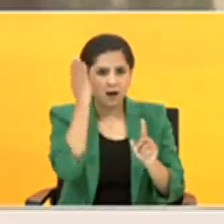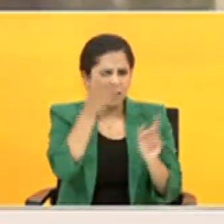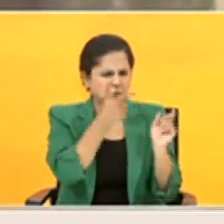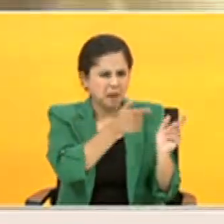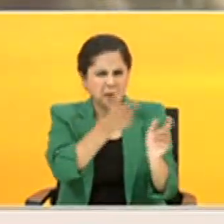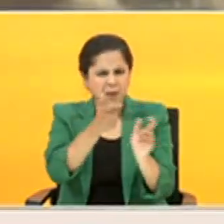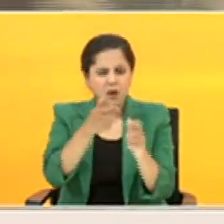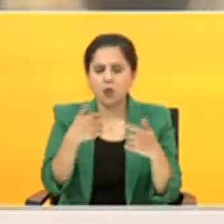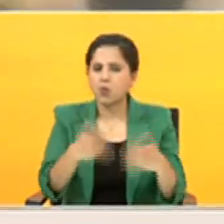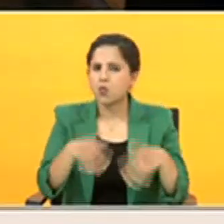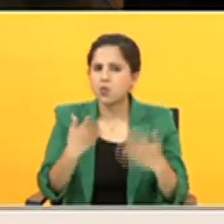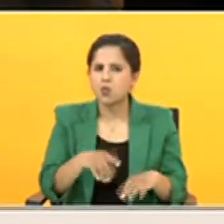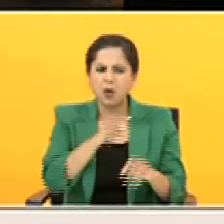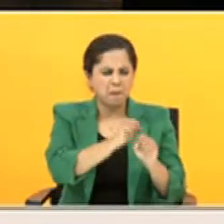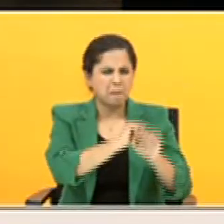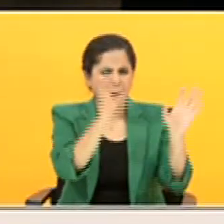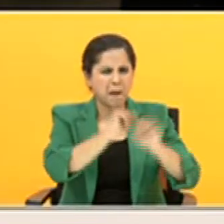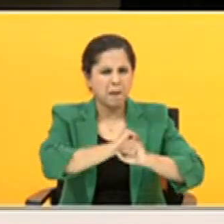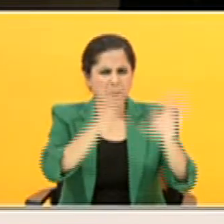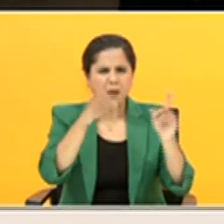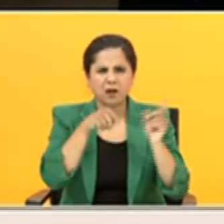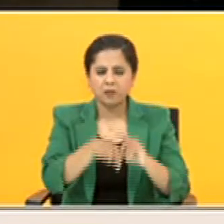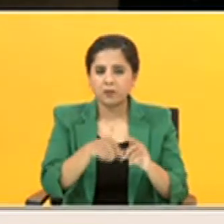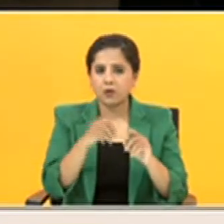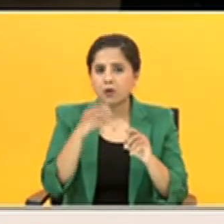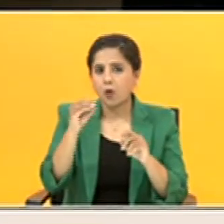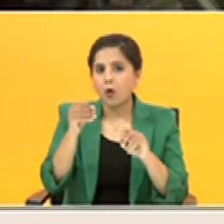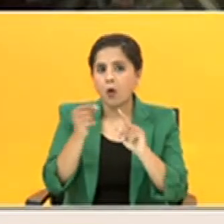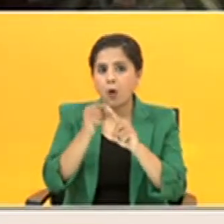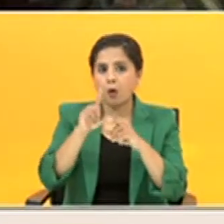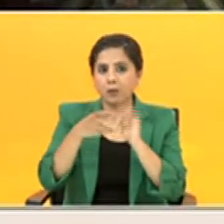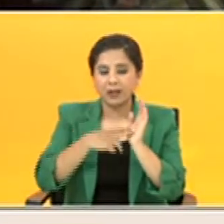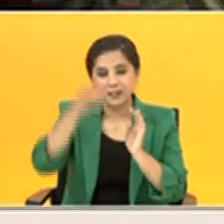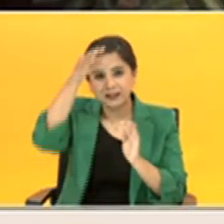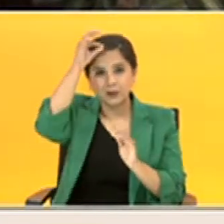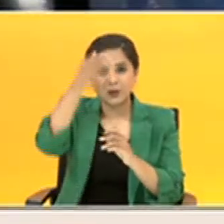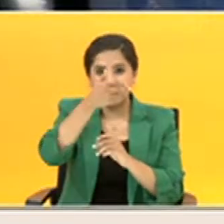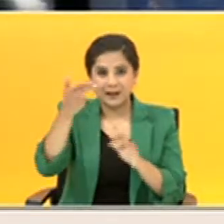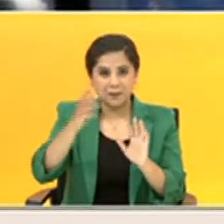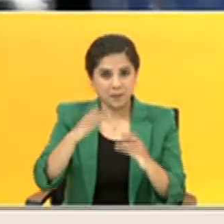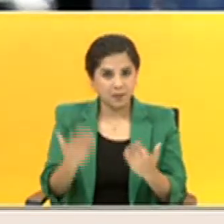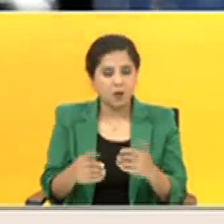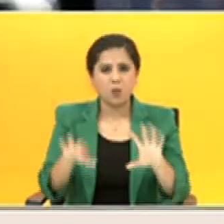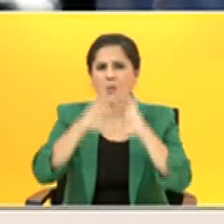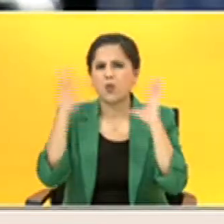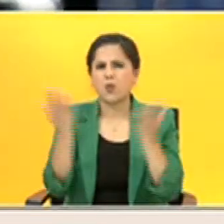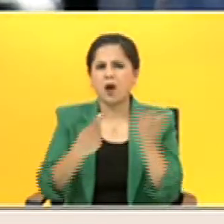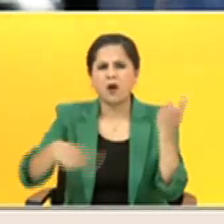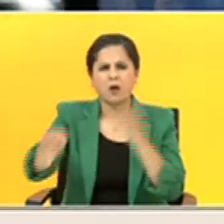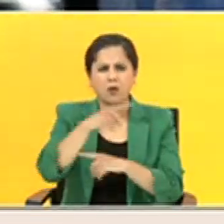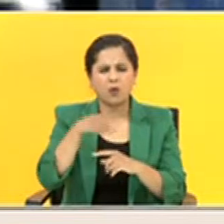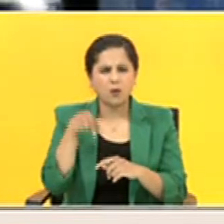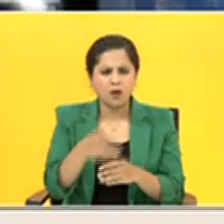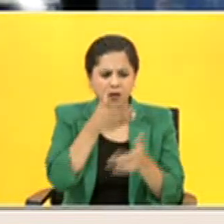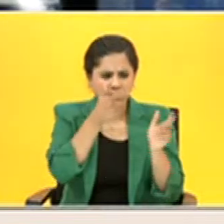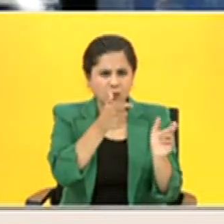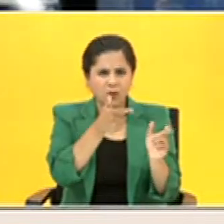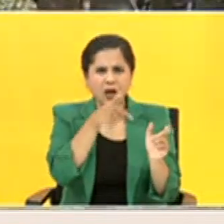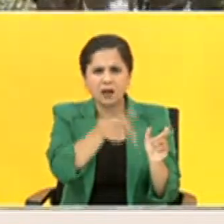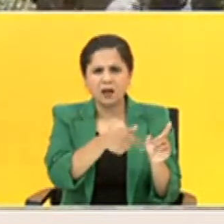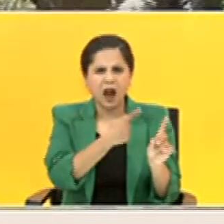है। ऑपरेशन सिंदूर ने दुनिया भर में आतंक के खिलाफ लड़ाई